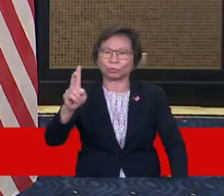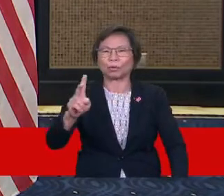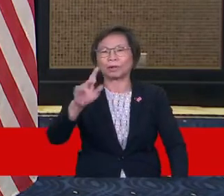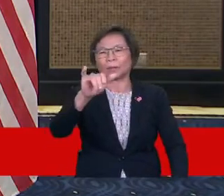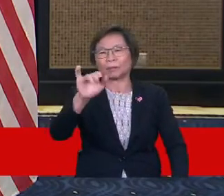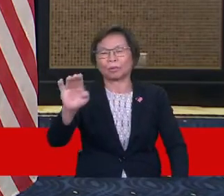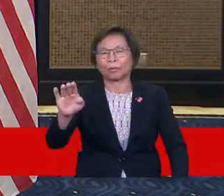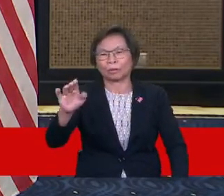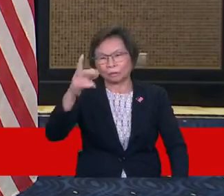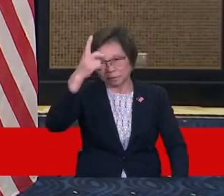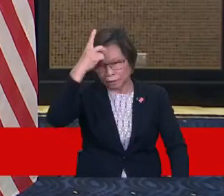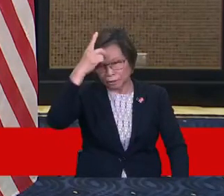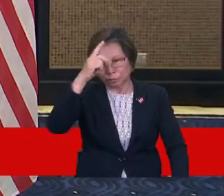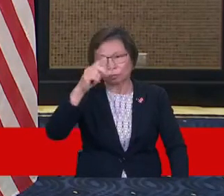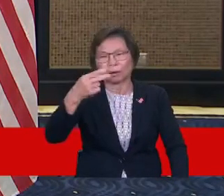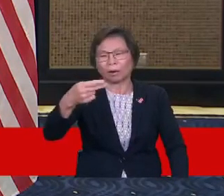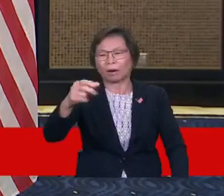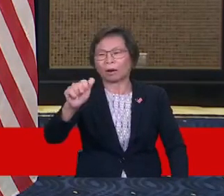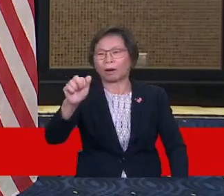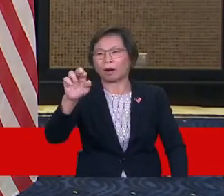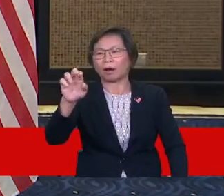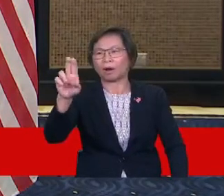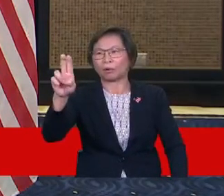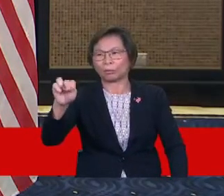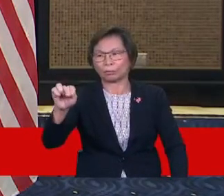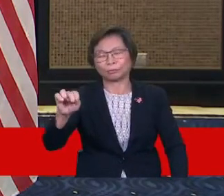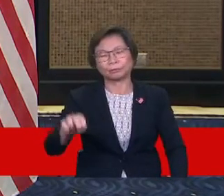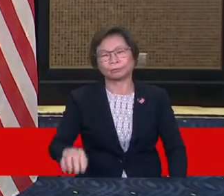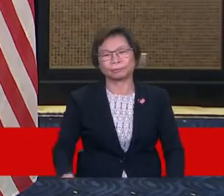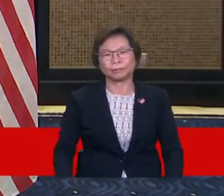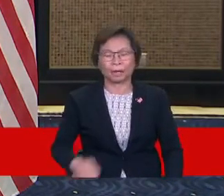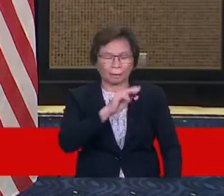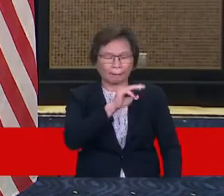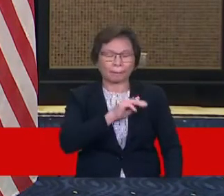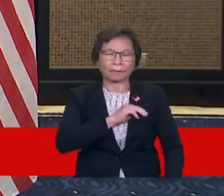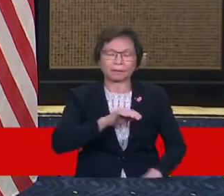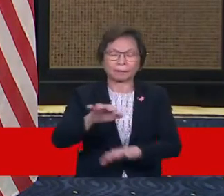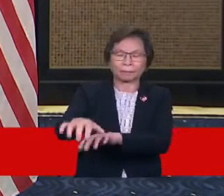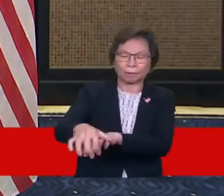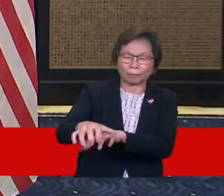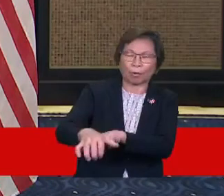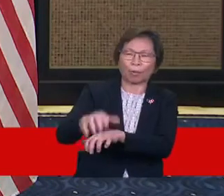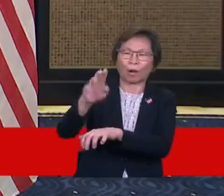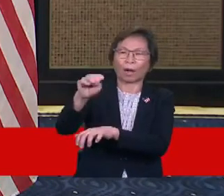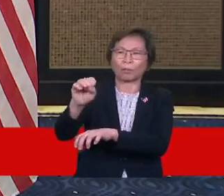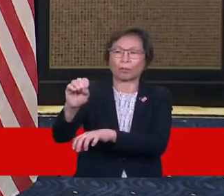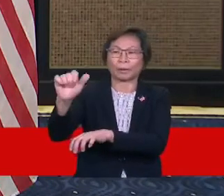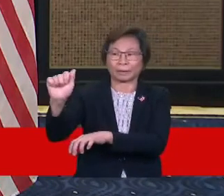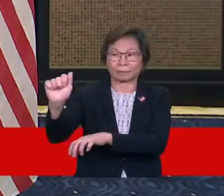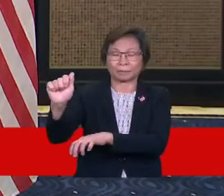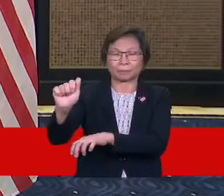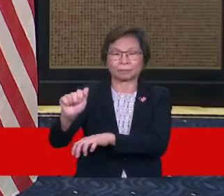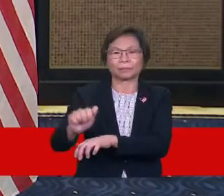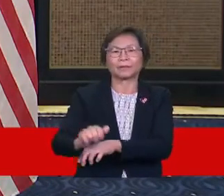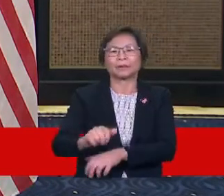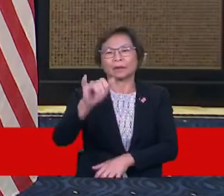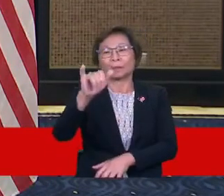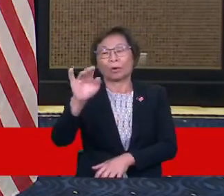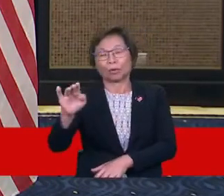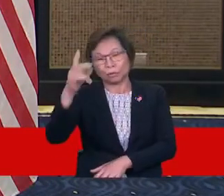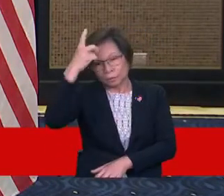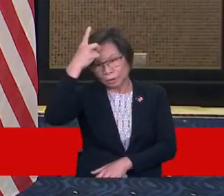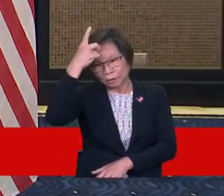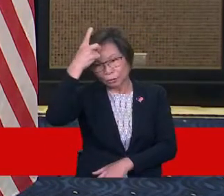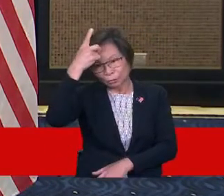hormat Datuk Harun ago dagang Hai Menteri pertanian dan industri makanan yang hormat